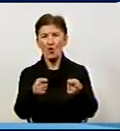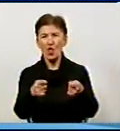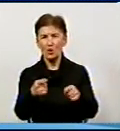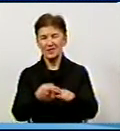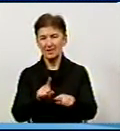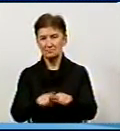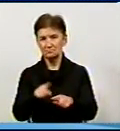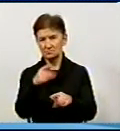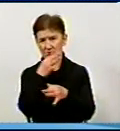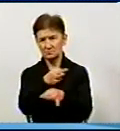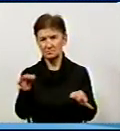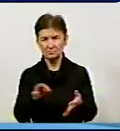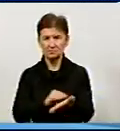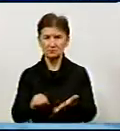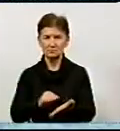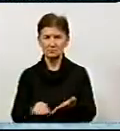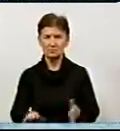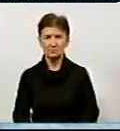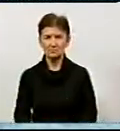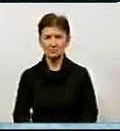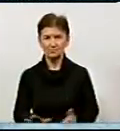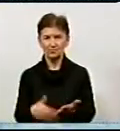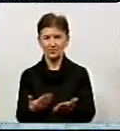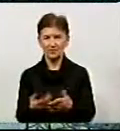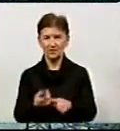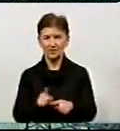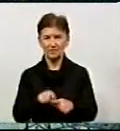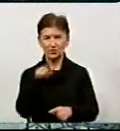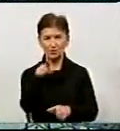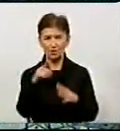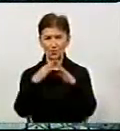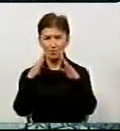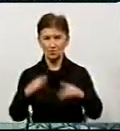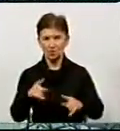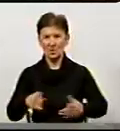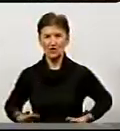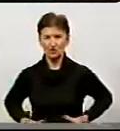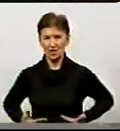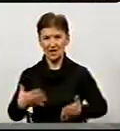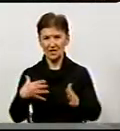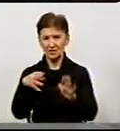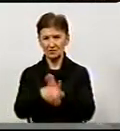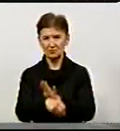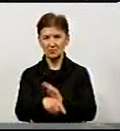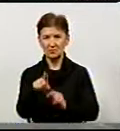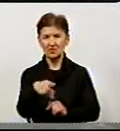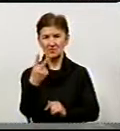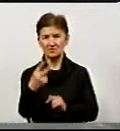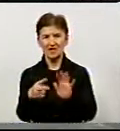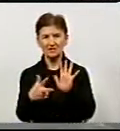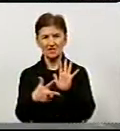розповість Дмитро Лісовський. Ось в цьому будинку на третьому поверсі жила загибла родина. 28 грудня